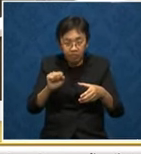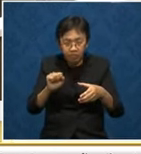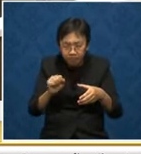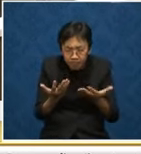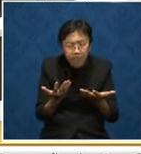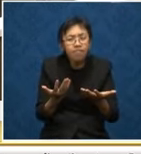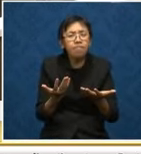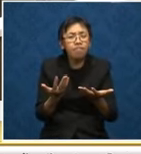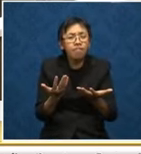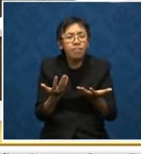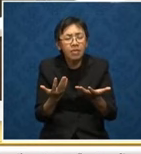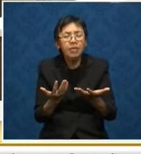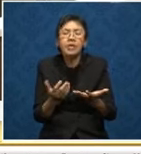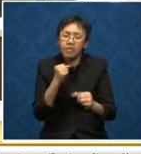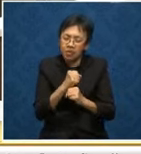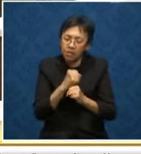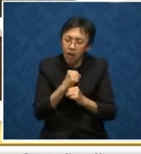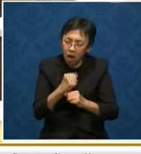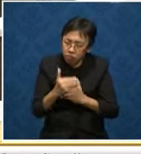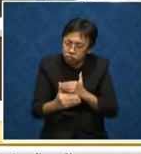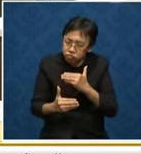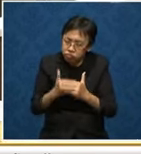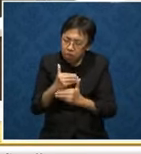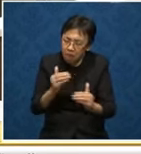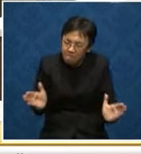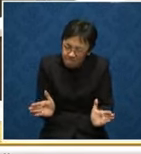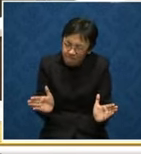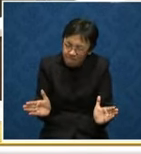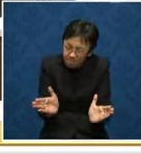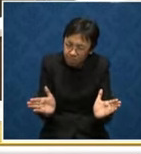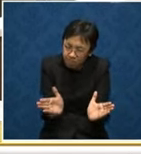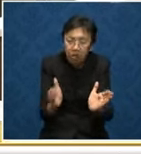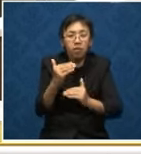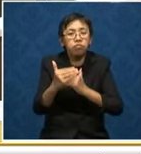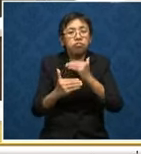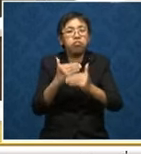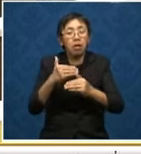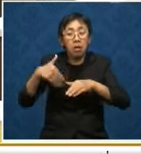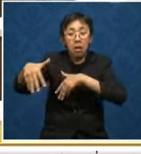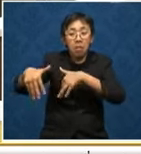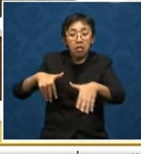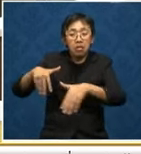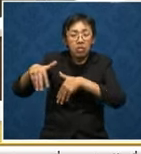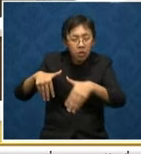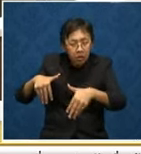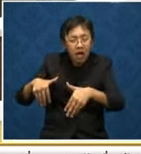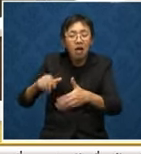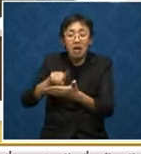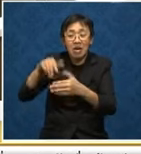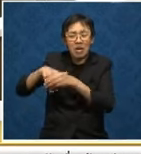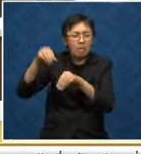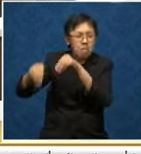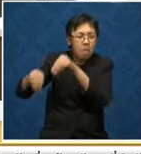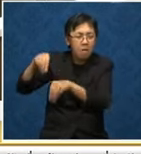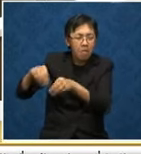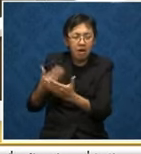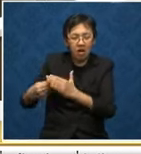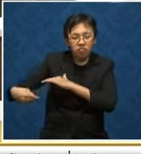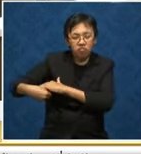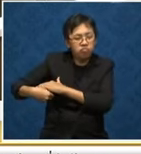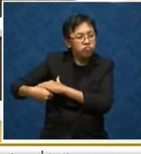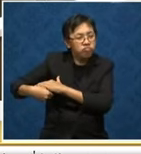ารกิจนั้นมาขับเคลื่อนให้เกิดความสำเร็จให้คุ้มกับที่ประชาชนลงทุน ไม่รับเงินไม่